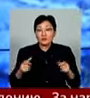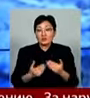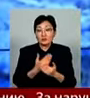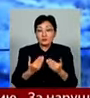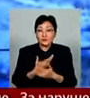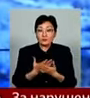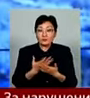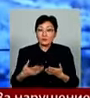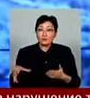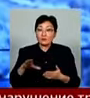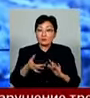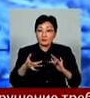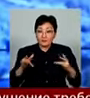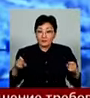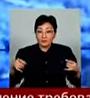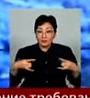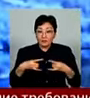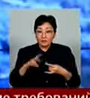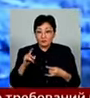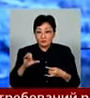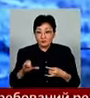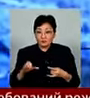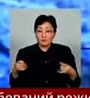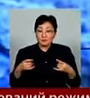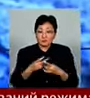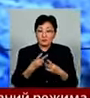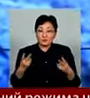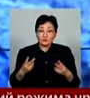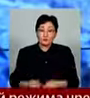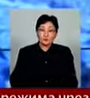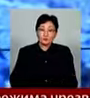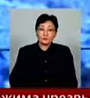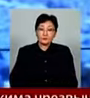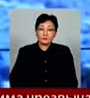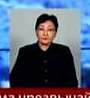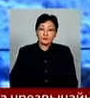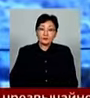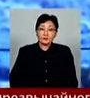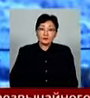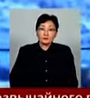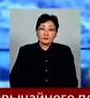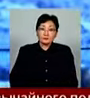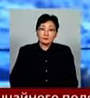жаңалықтардан шыққан барлық материалдарды YouTube арнасындағы Алматы TV News парақшасынан таба аласыздар.